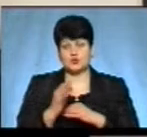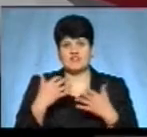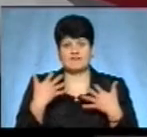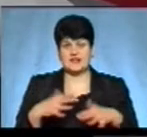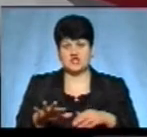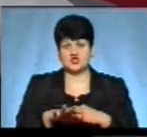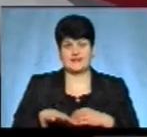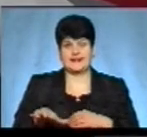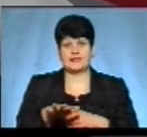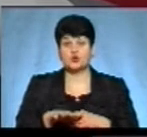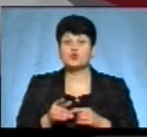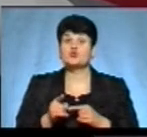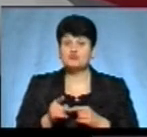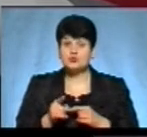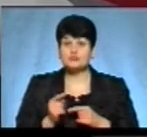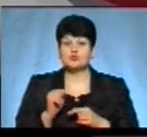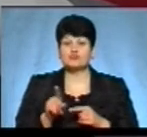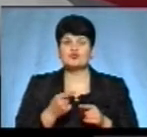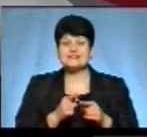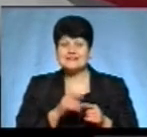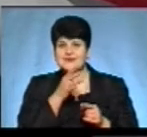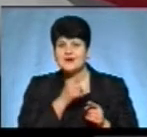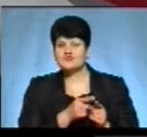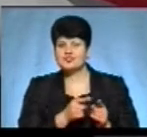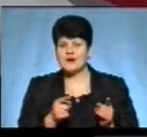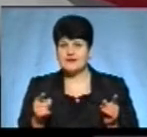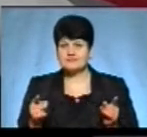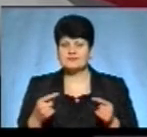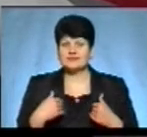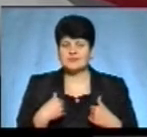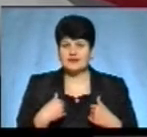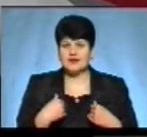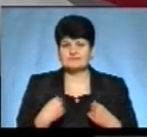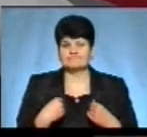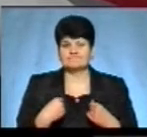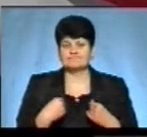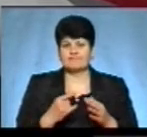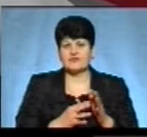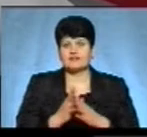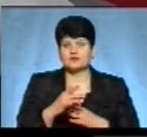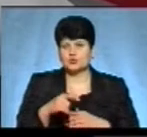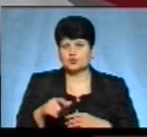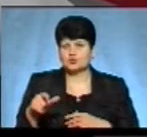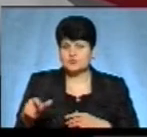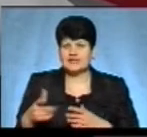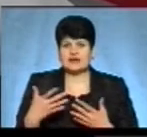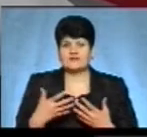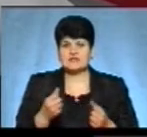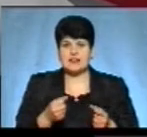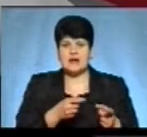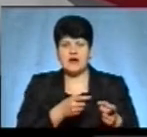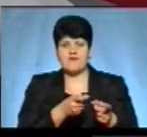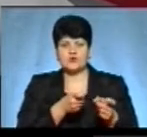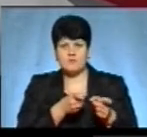втрачення територій. Чому? Тому що за цей час нам виростили ціле покоління, яке взяло в руки автомат